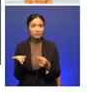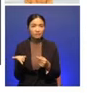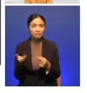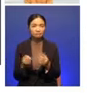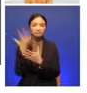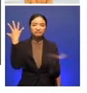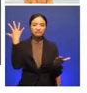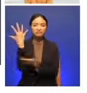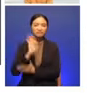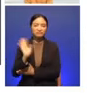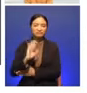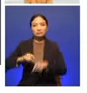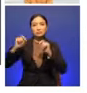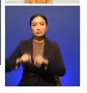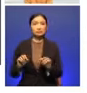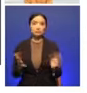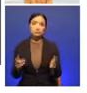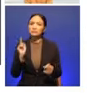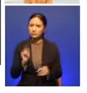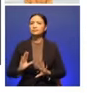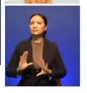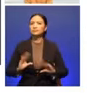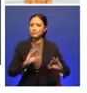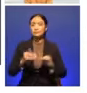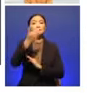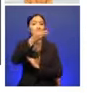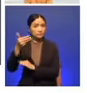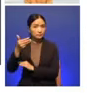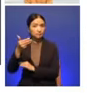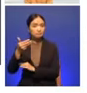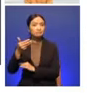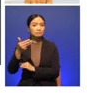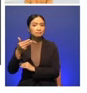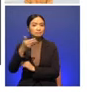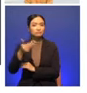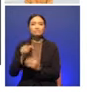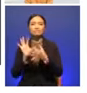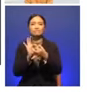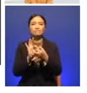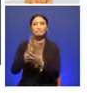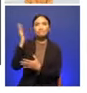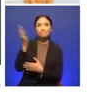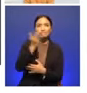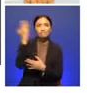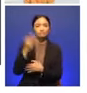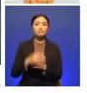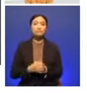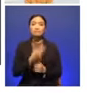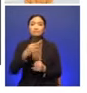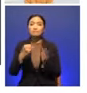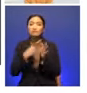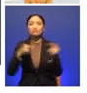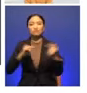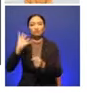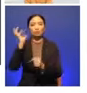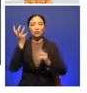ทำลายป่านะครับเรามีการประชุมระดับชาติที่เรียกว่าสภาพภูมิอากาศนะครับหรือบางทีเรียกภาษาง่ายๆว่าภาวะโลก